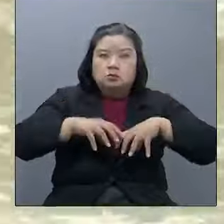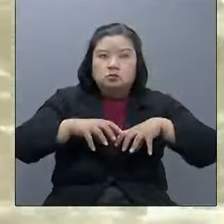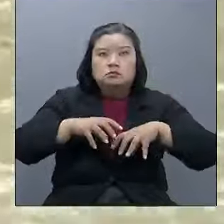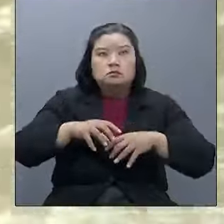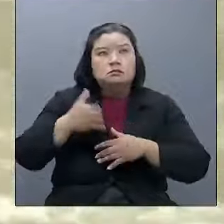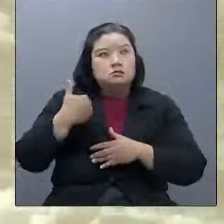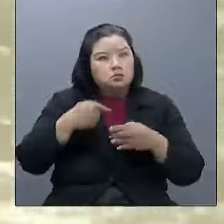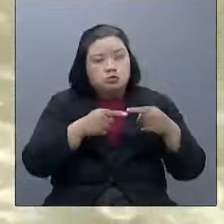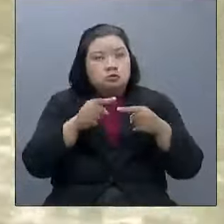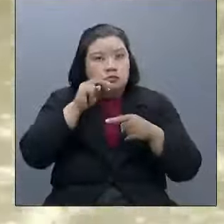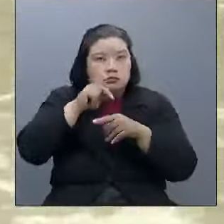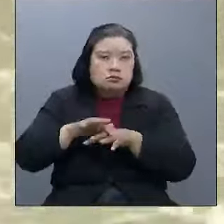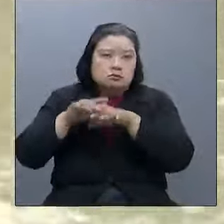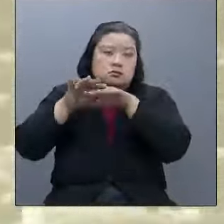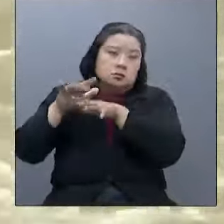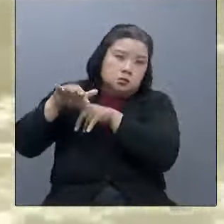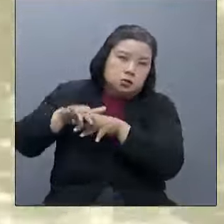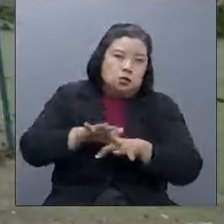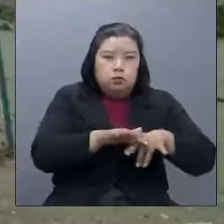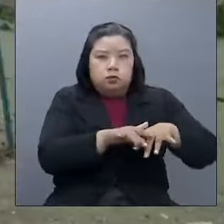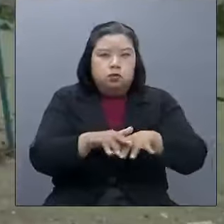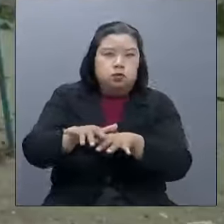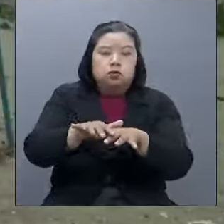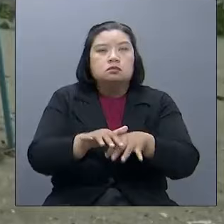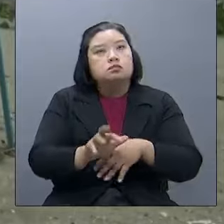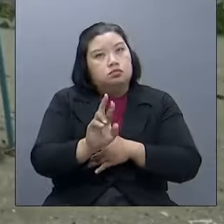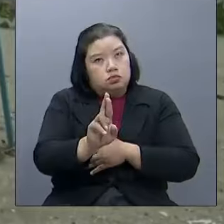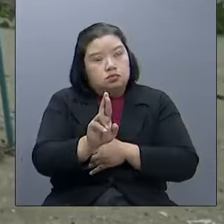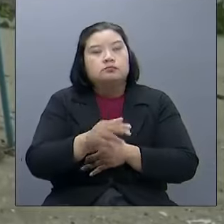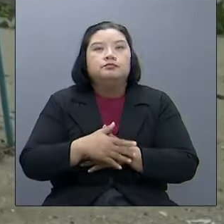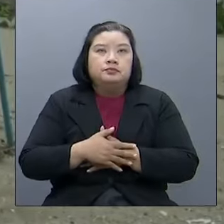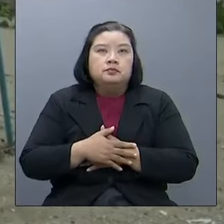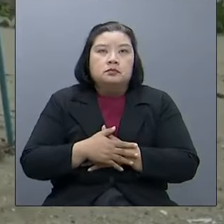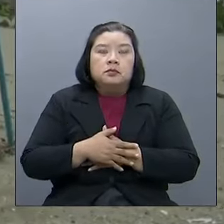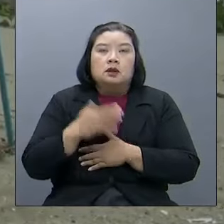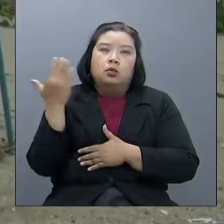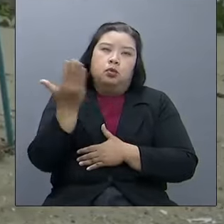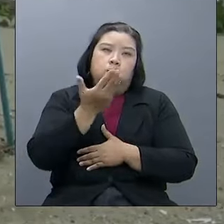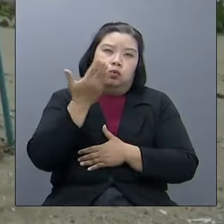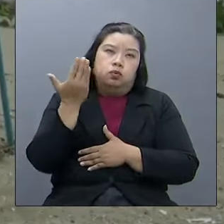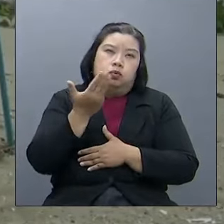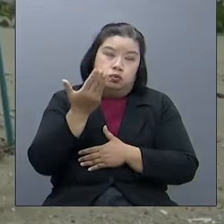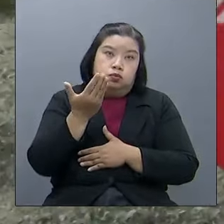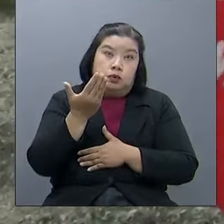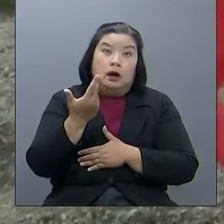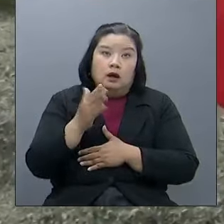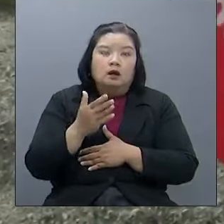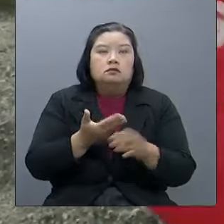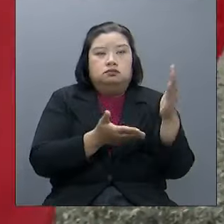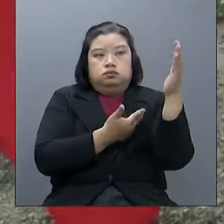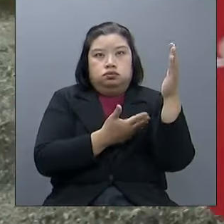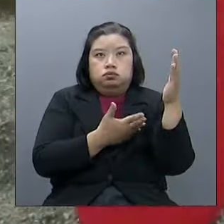ผลทำให้เกิดน้ำท่วมฉับพลันน้ำป่าไหลหลากขึ้นได้ค่ะในส่วนของคลื่นลมนะคะด้านฝั่งอ่าวไทยระยะนี้ยังคงมีคลื่นลมแรง